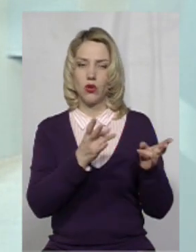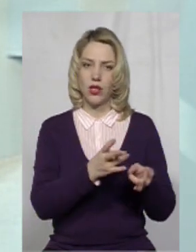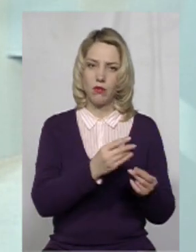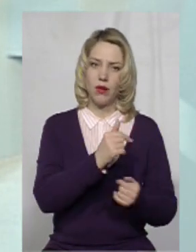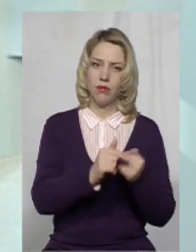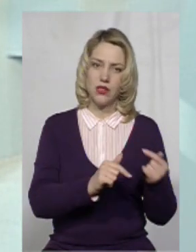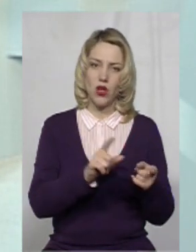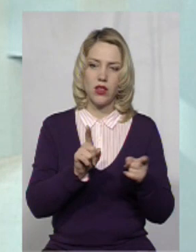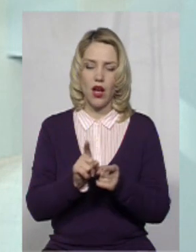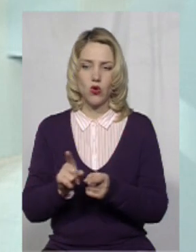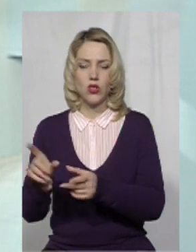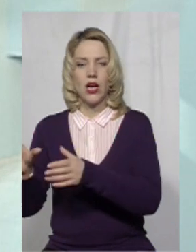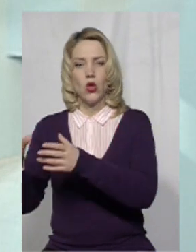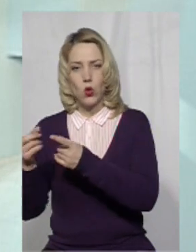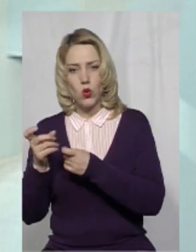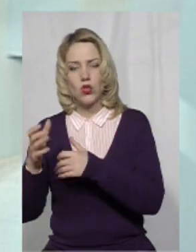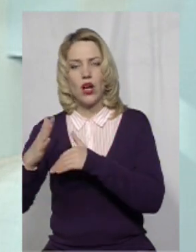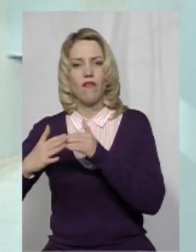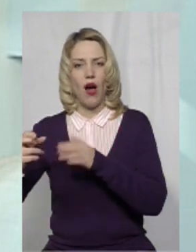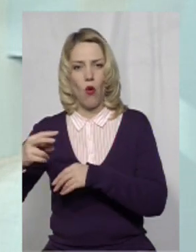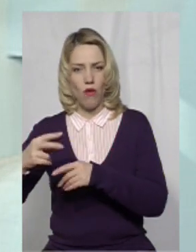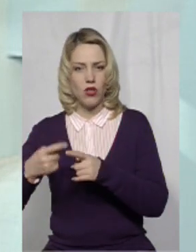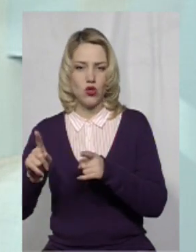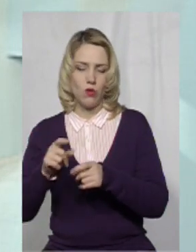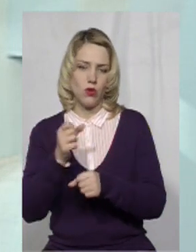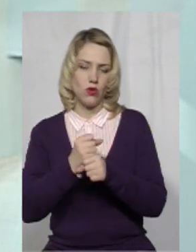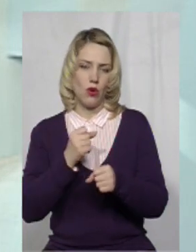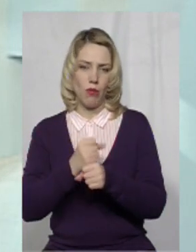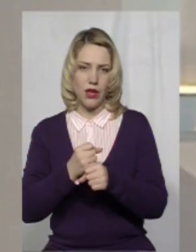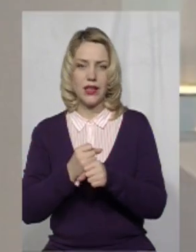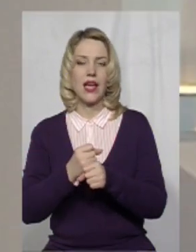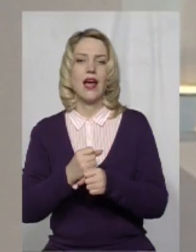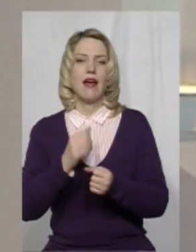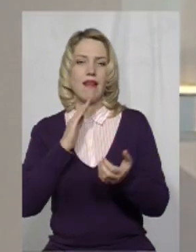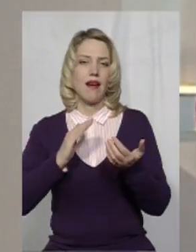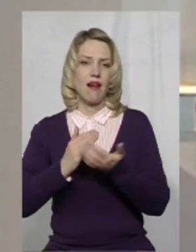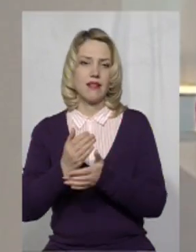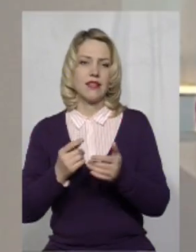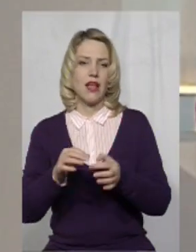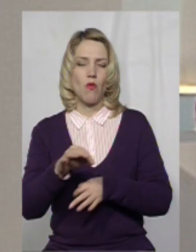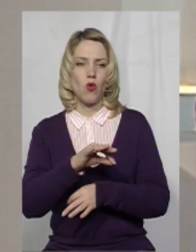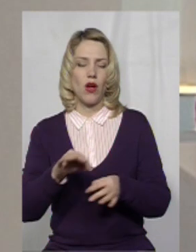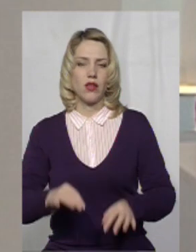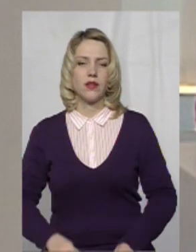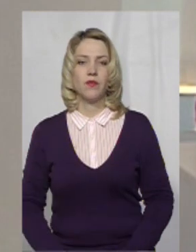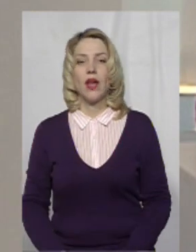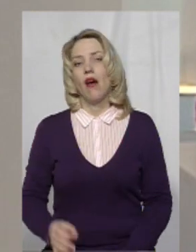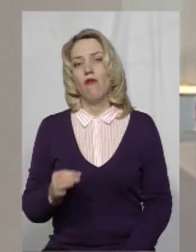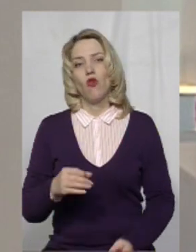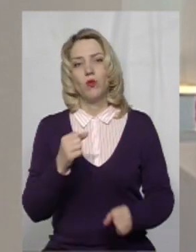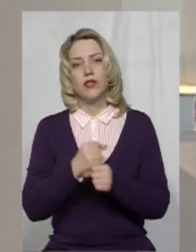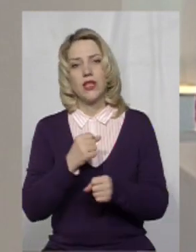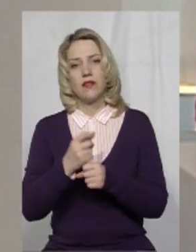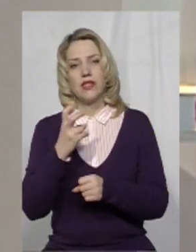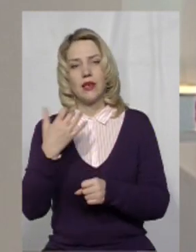боку ми ще долучаємо фахову сторону для того, щоб розробити якісний проект. В області діє понад 250 підприємств